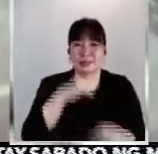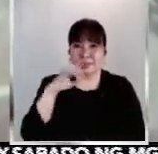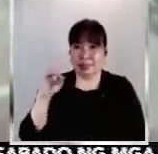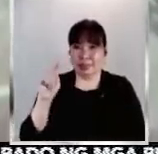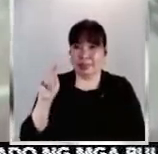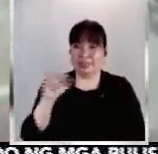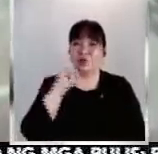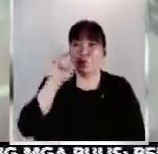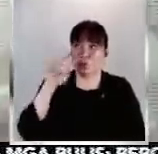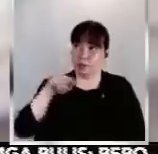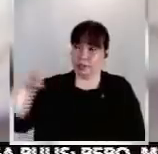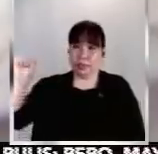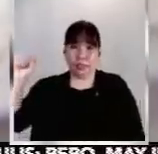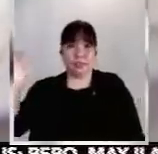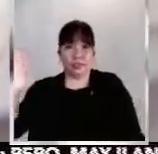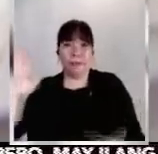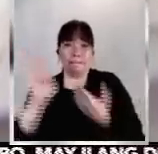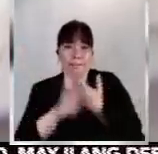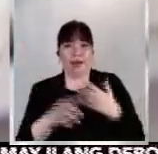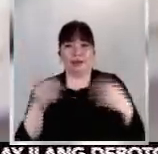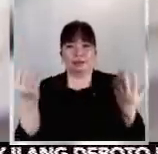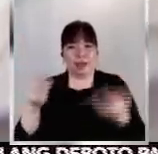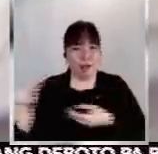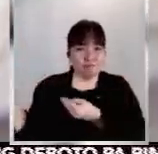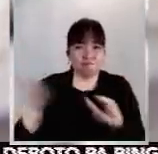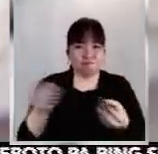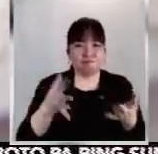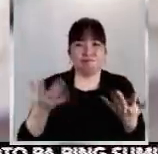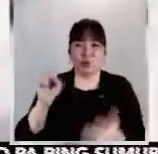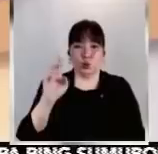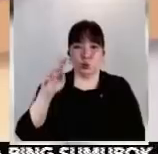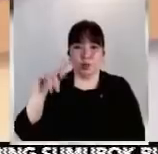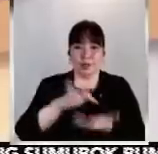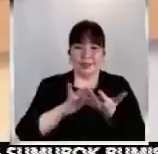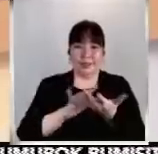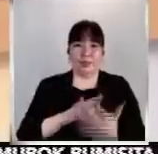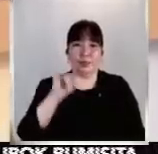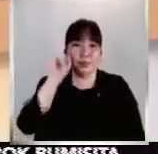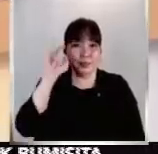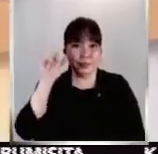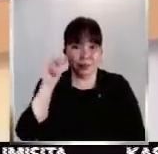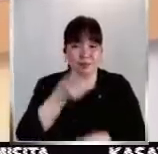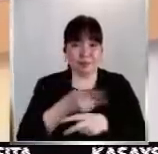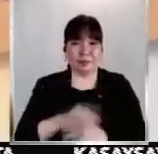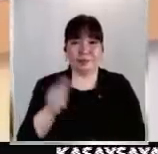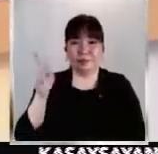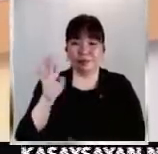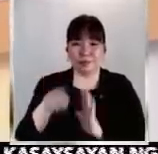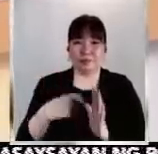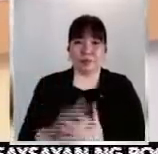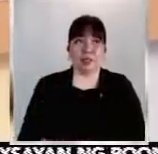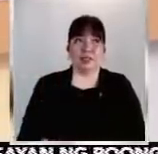na ang supply sa mga gamot. Ivan Mayrina ng Atutok, 24 Horas. Isinara na ang mga daan papuntang